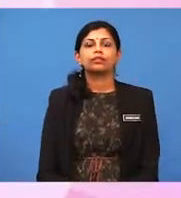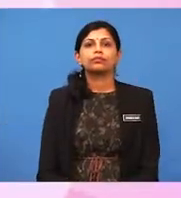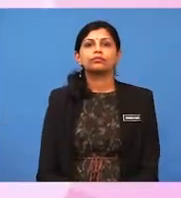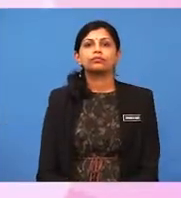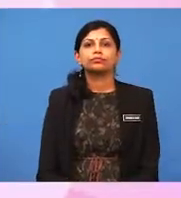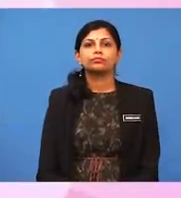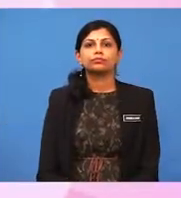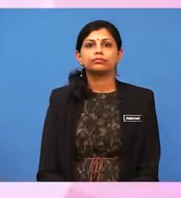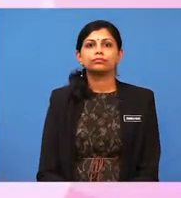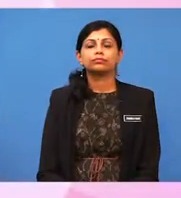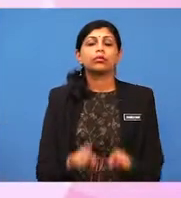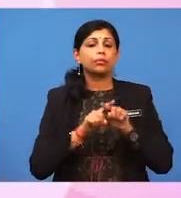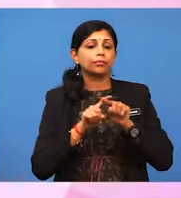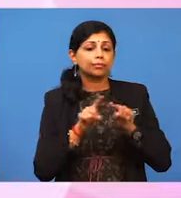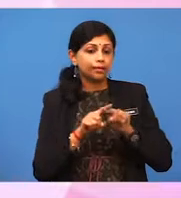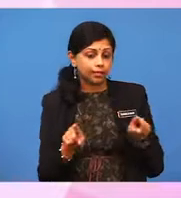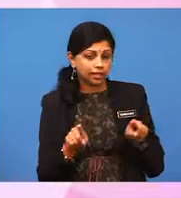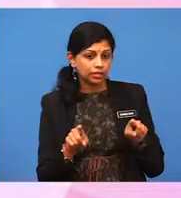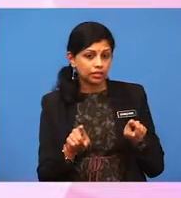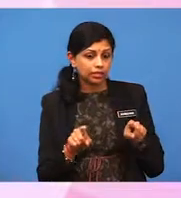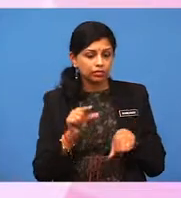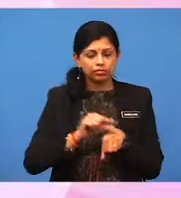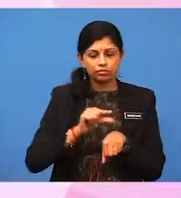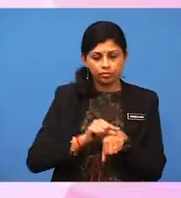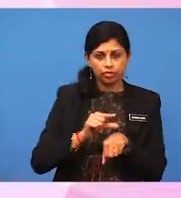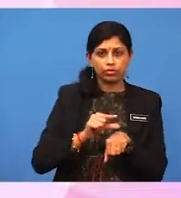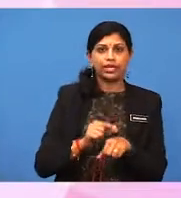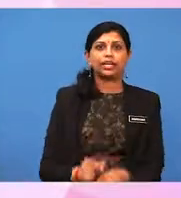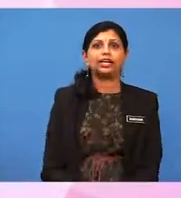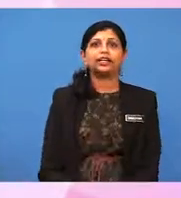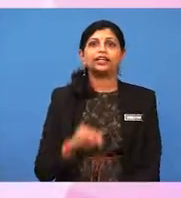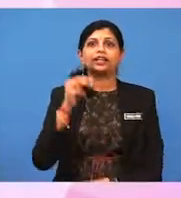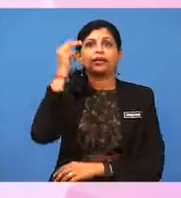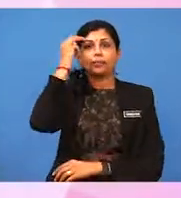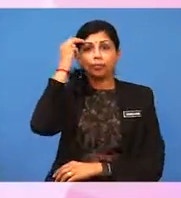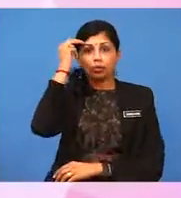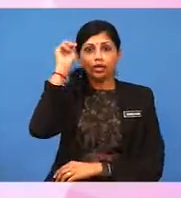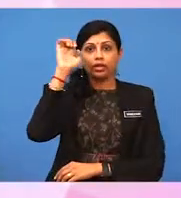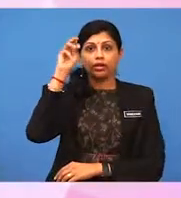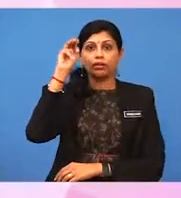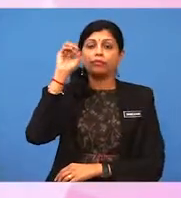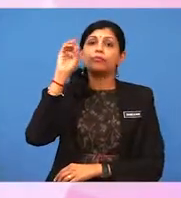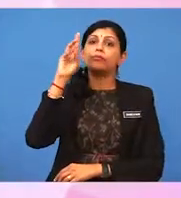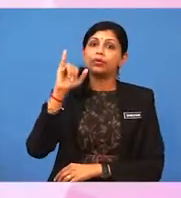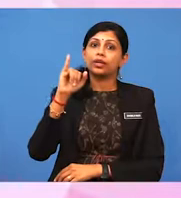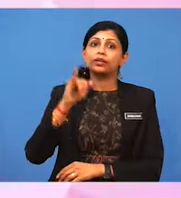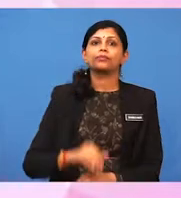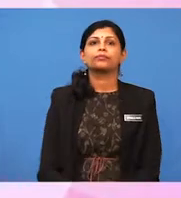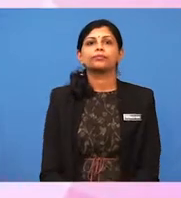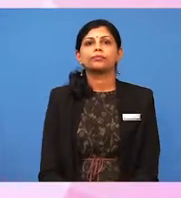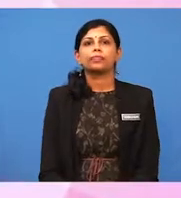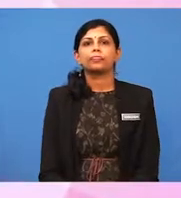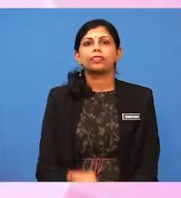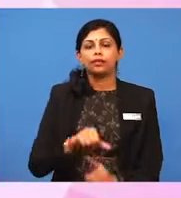dan float berbeza dari aspek penggunaan memori bagi pemboleh ubah yang diisytiharkan. Apabila